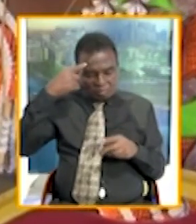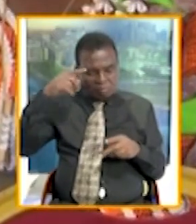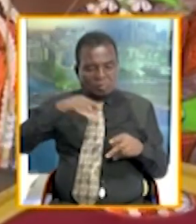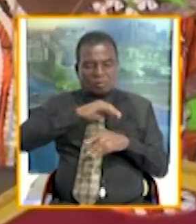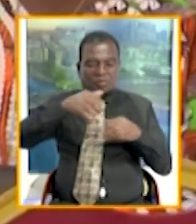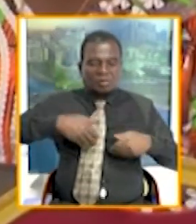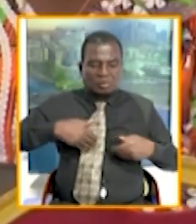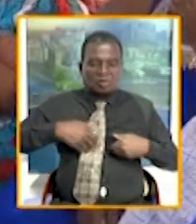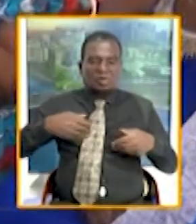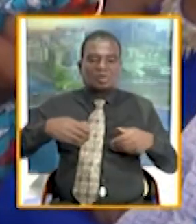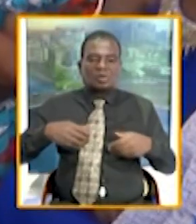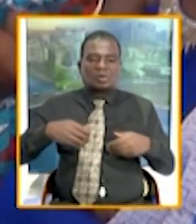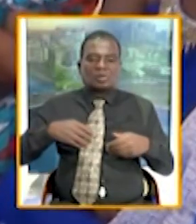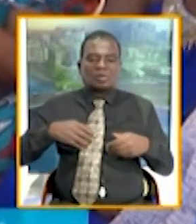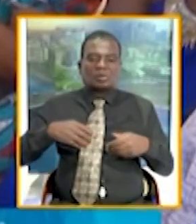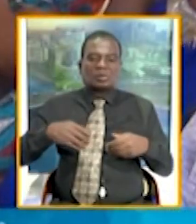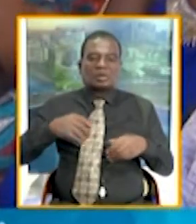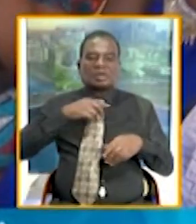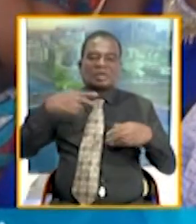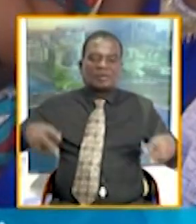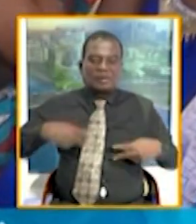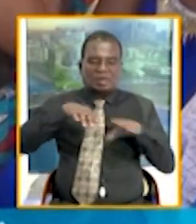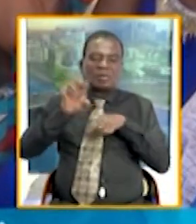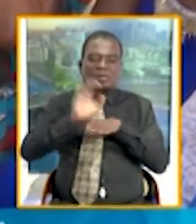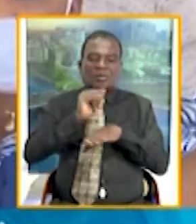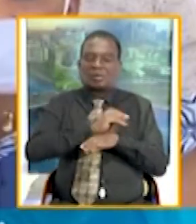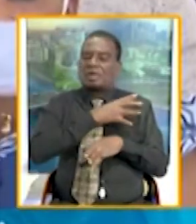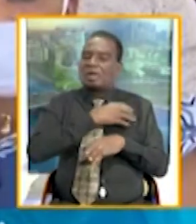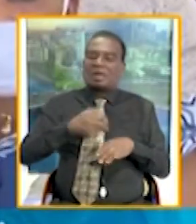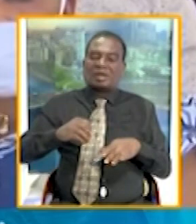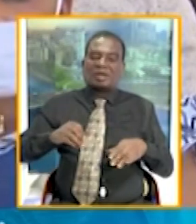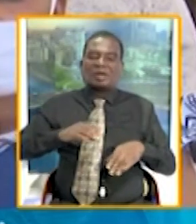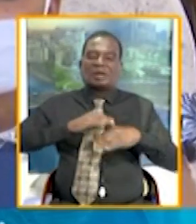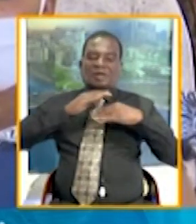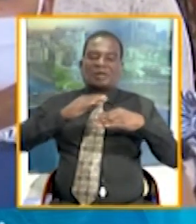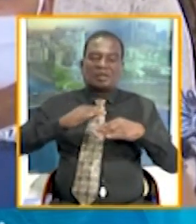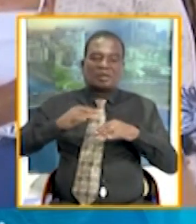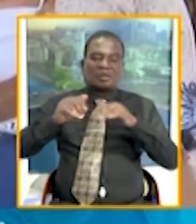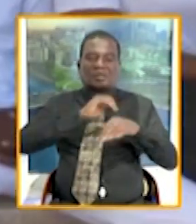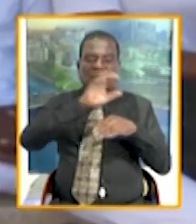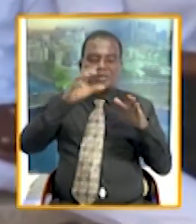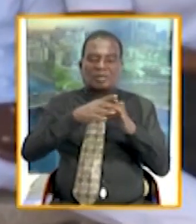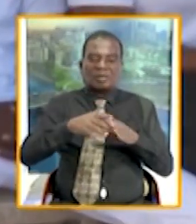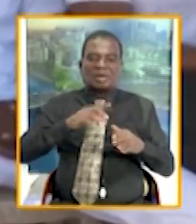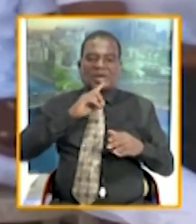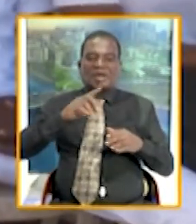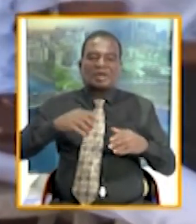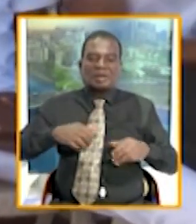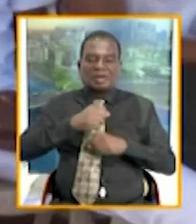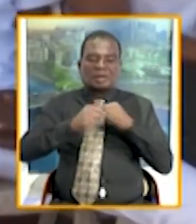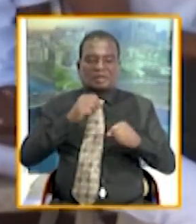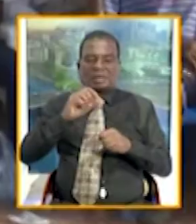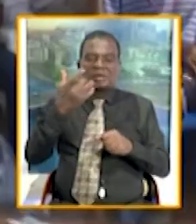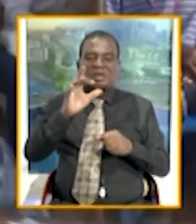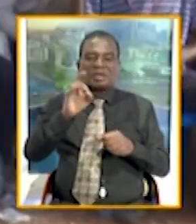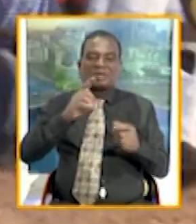jeune ou groupement de jeunes résidant sur l'ensemble du territoire et satisfaisant à l'ensemble des critères, notamment être âgé de 18 à 40 ans